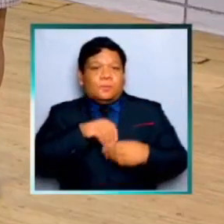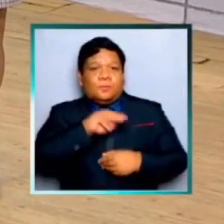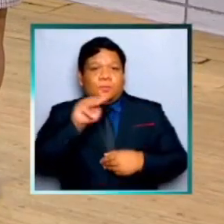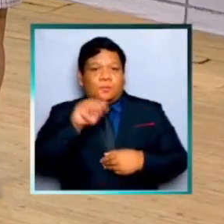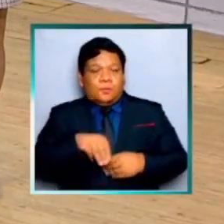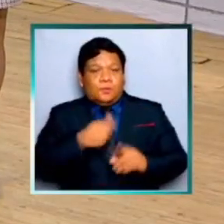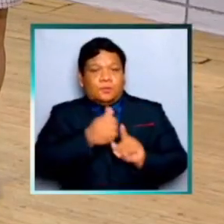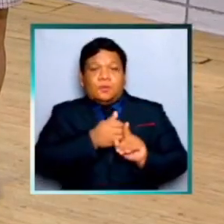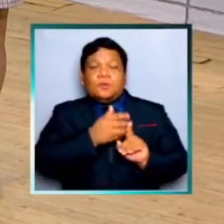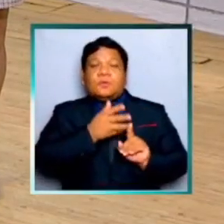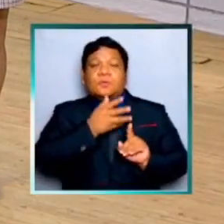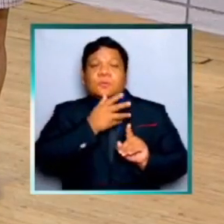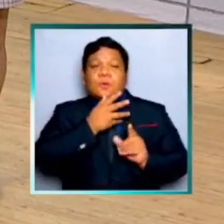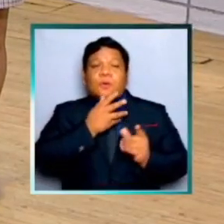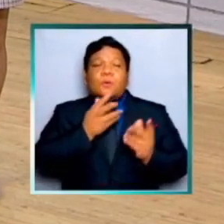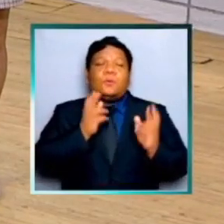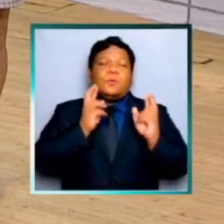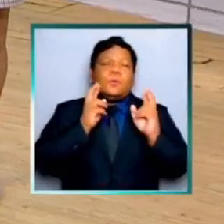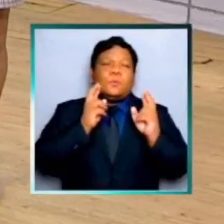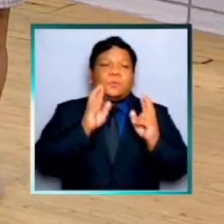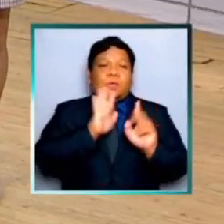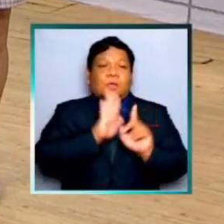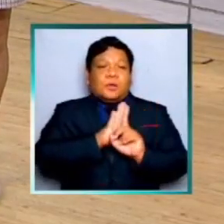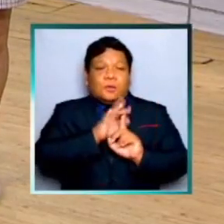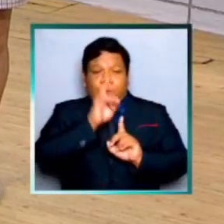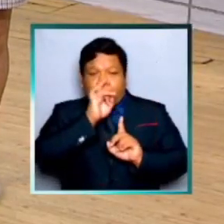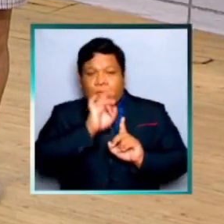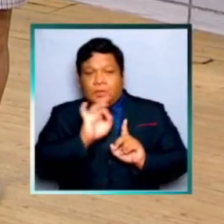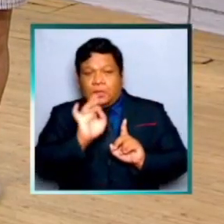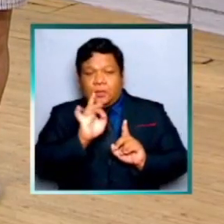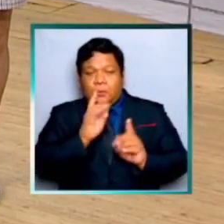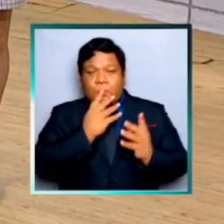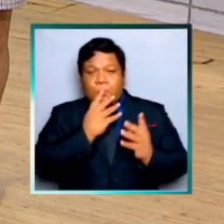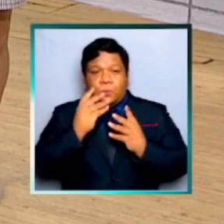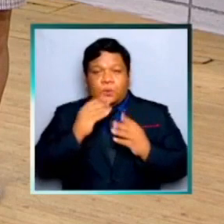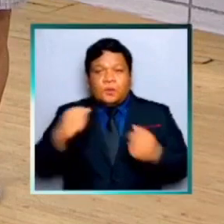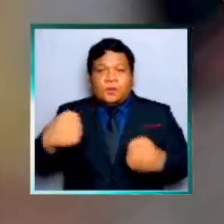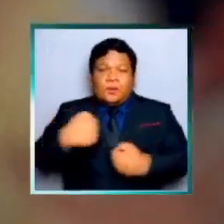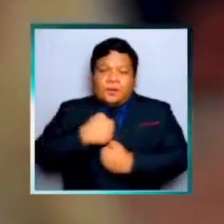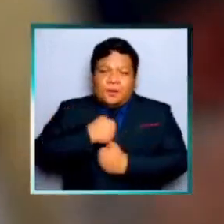kanyang 80th birthday, mayakap ang kanyang anak na OFW.